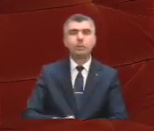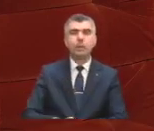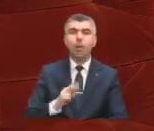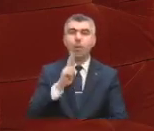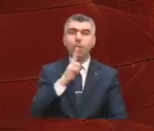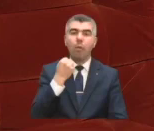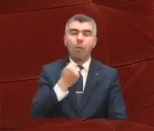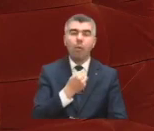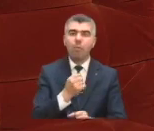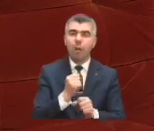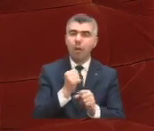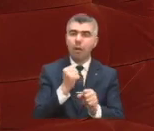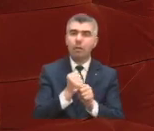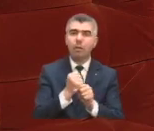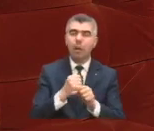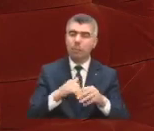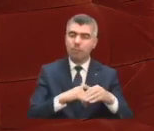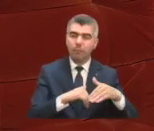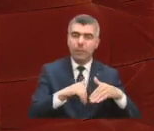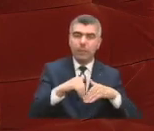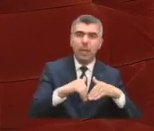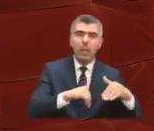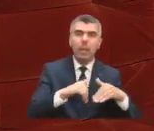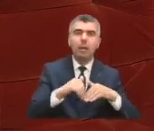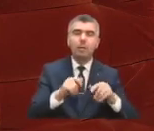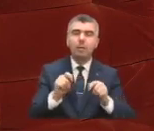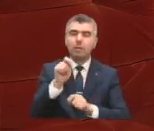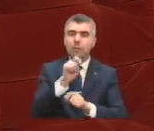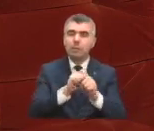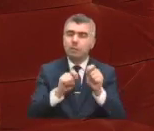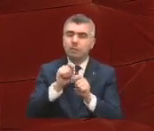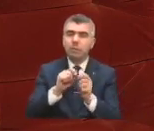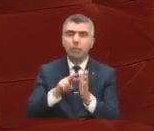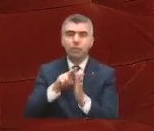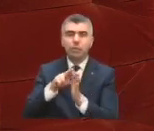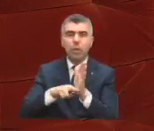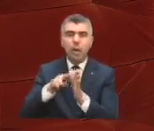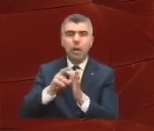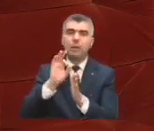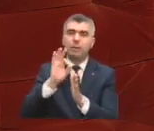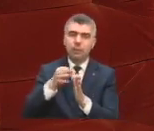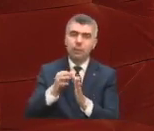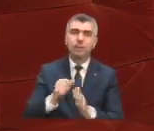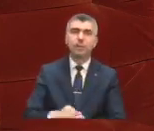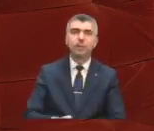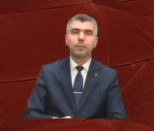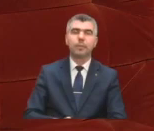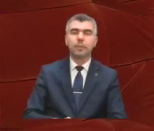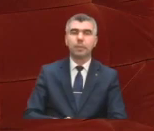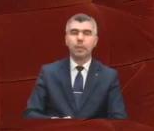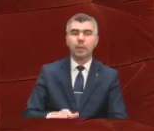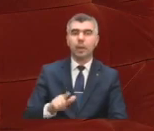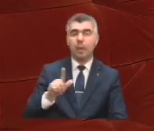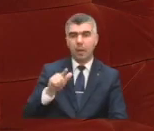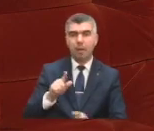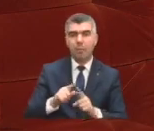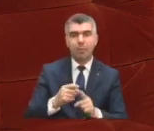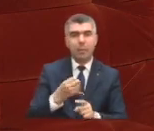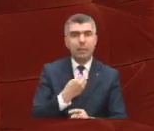المجهود ديالها في البنية التحتية باش كتستثمر في جميع الجهات، كذلك في القطاعات الأولوية اللي هي